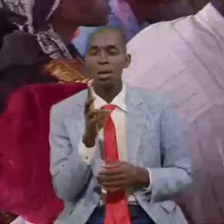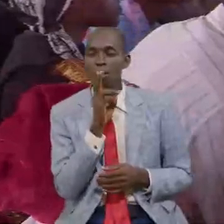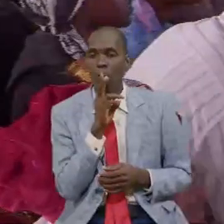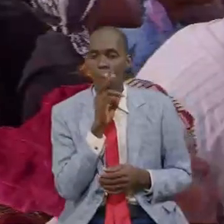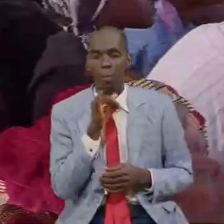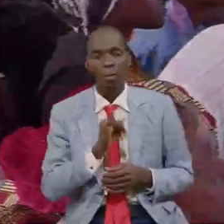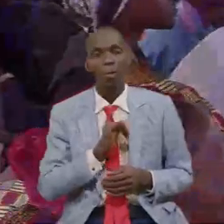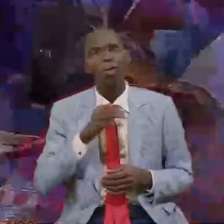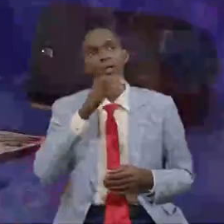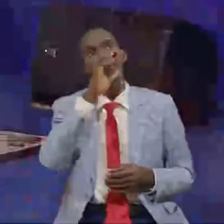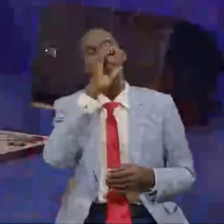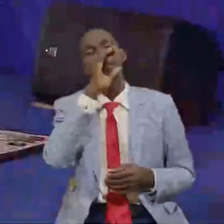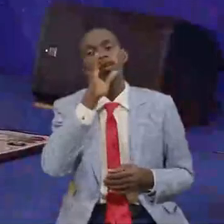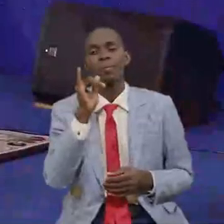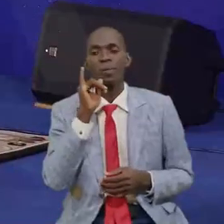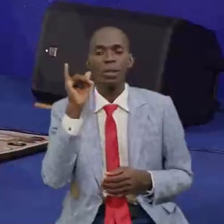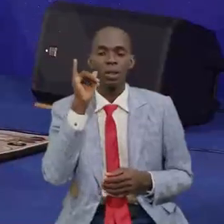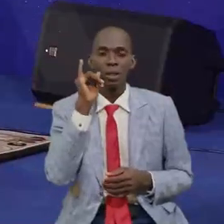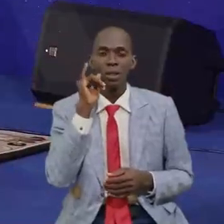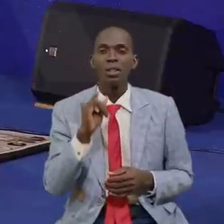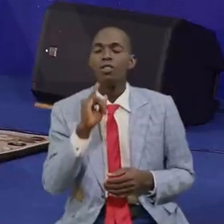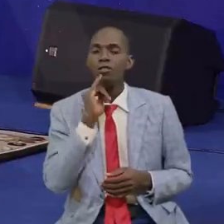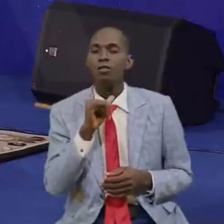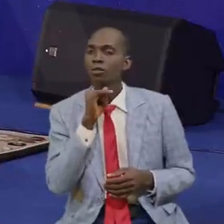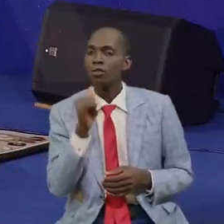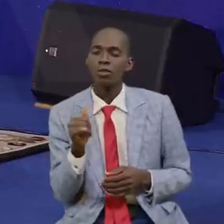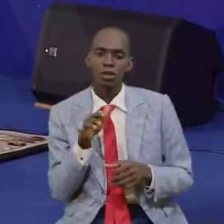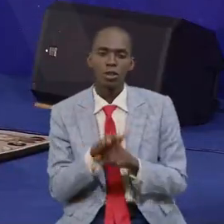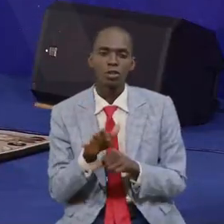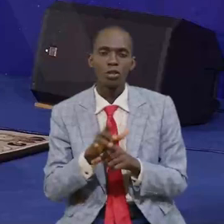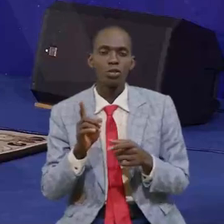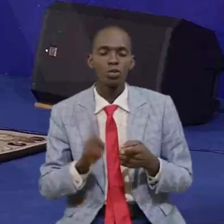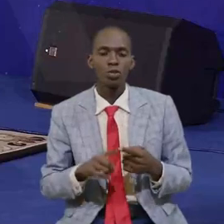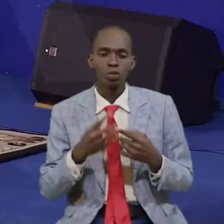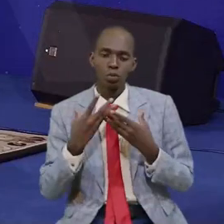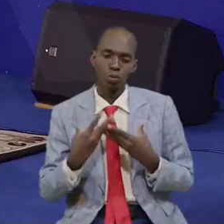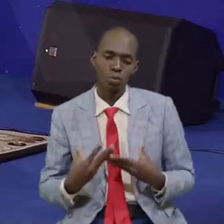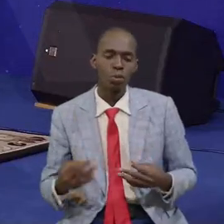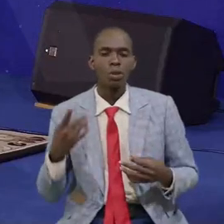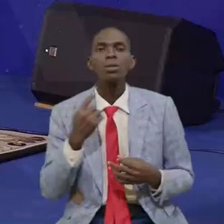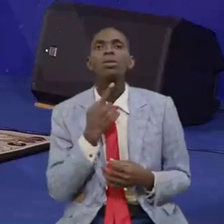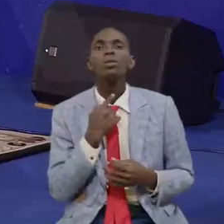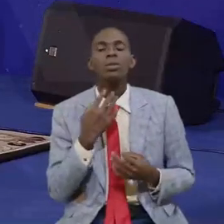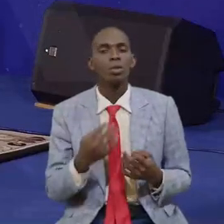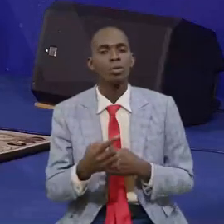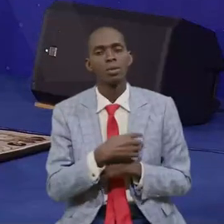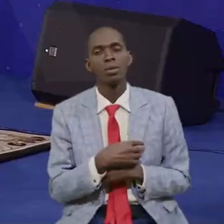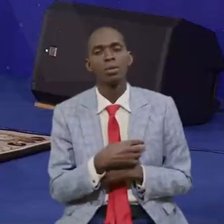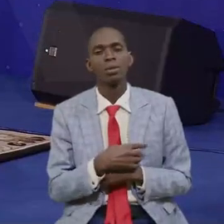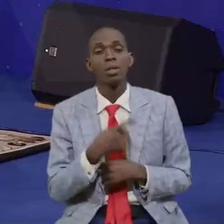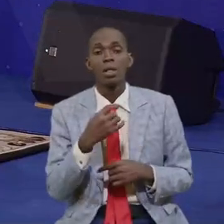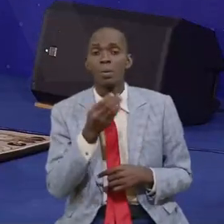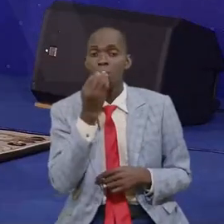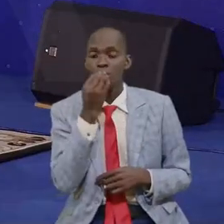L'eau que j'ai bu hier n'est pas suffisante pour étancher la soif d'aujourd'hui.